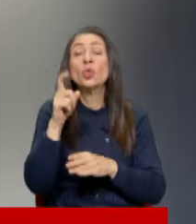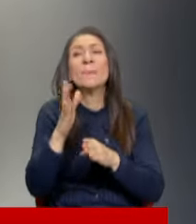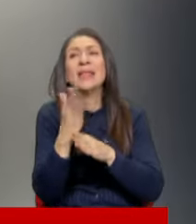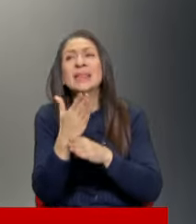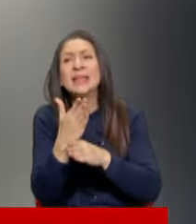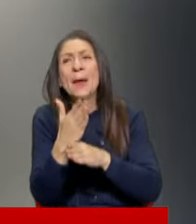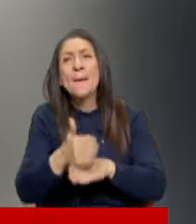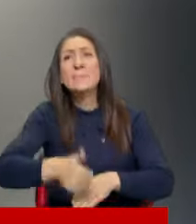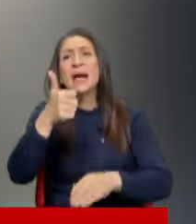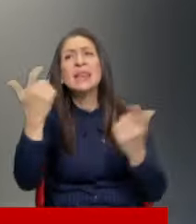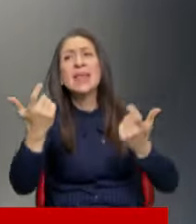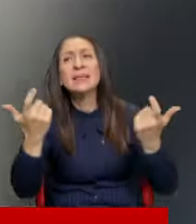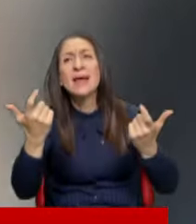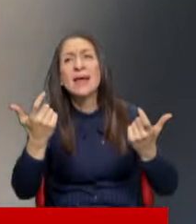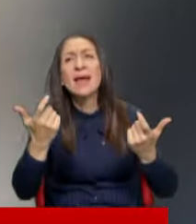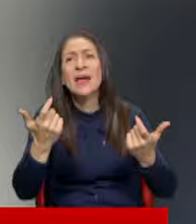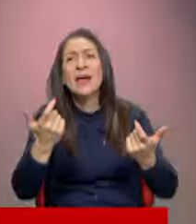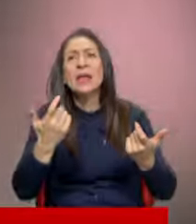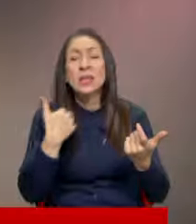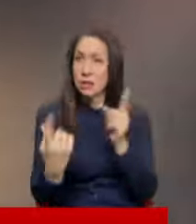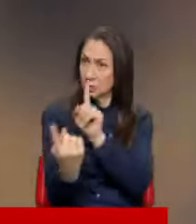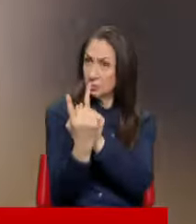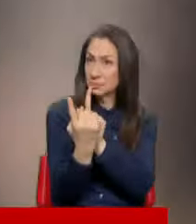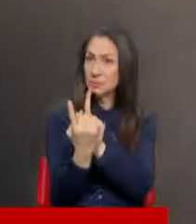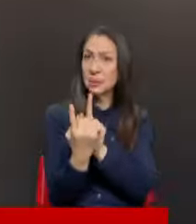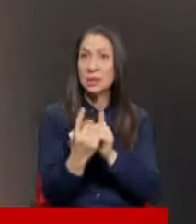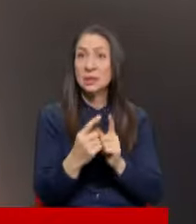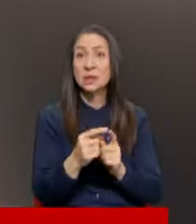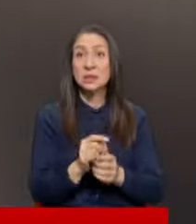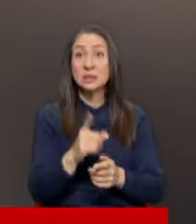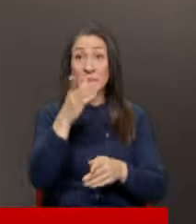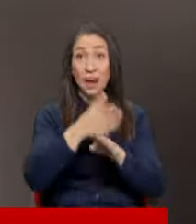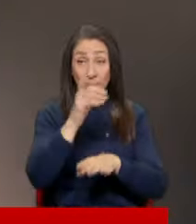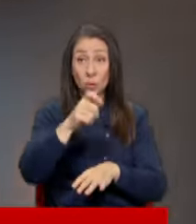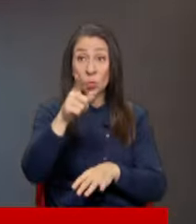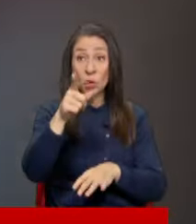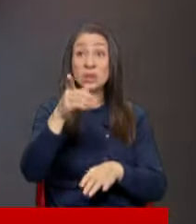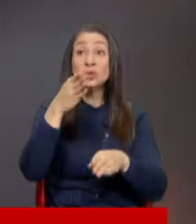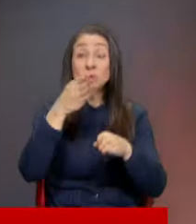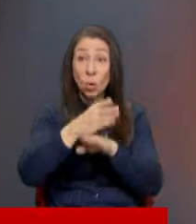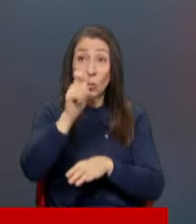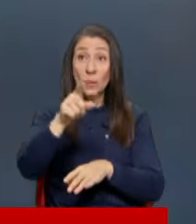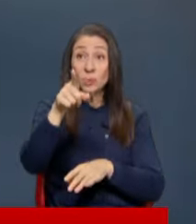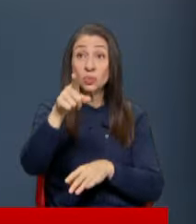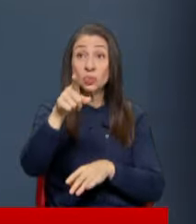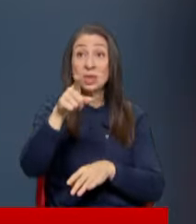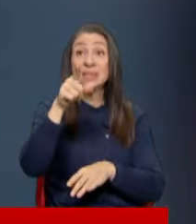neden bakanlar nerede karşım senin yap senin